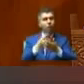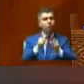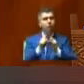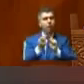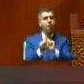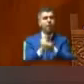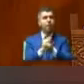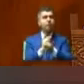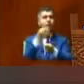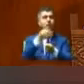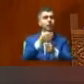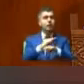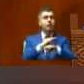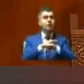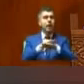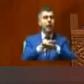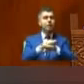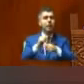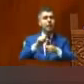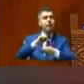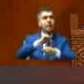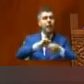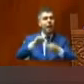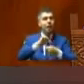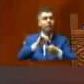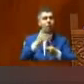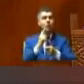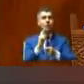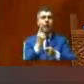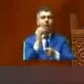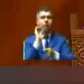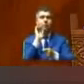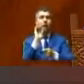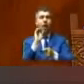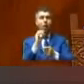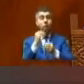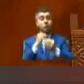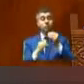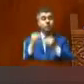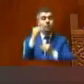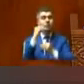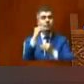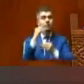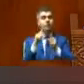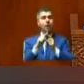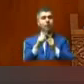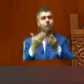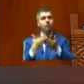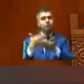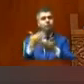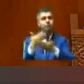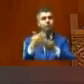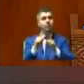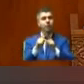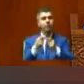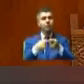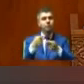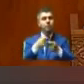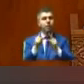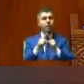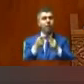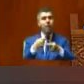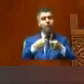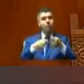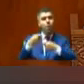مراجعة للسياسة النقدية ونظام سعر الصرف باش يكون هناك الحفاظ على تنافسية المنتجات المغربية في